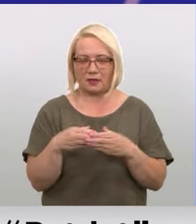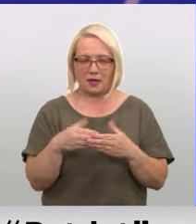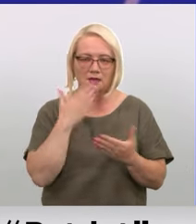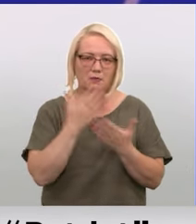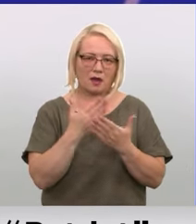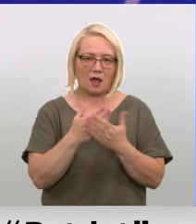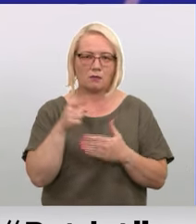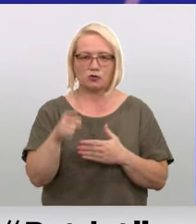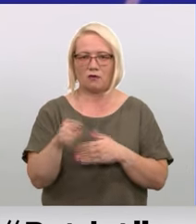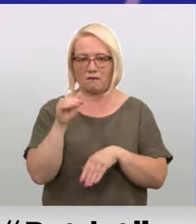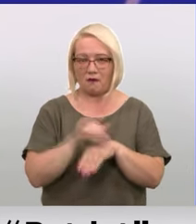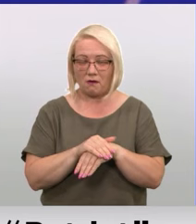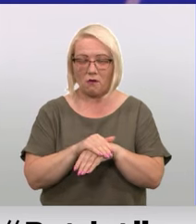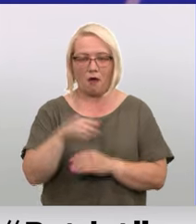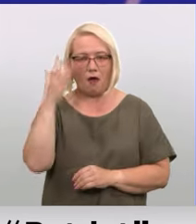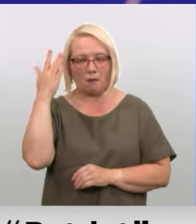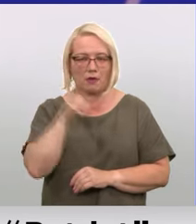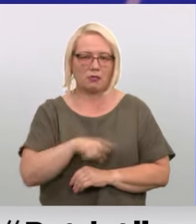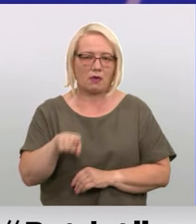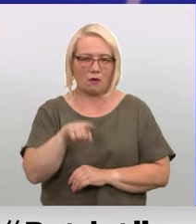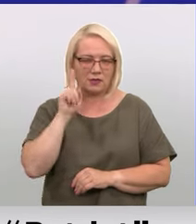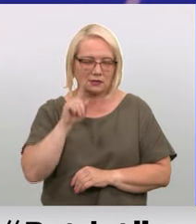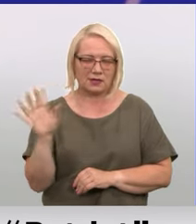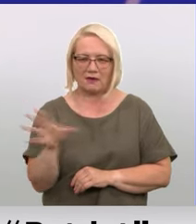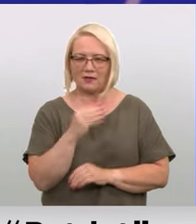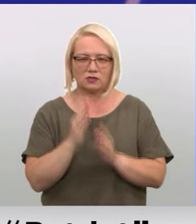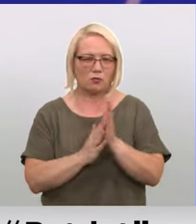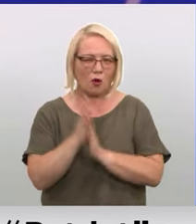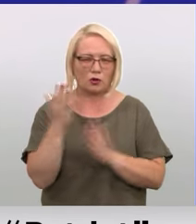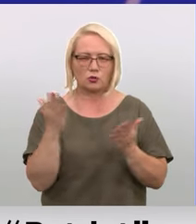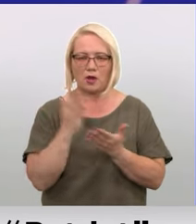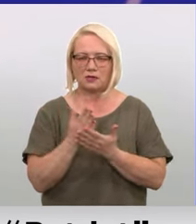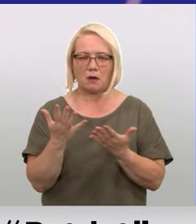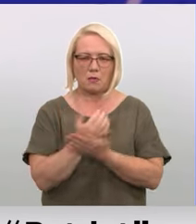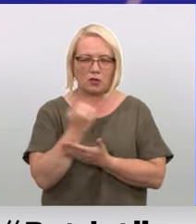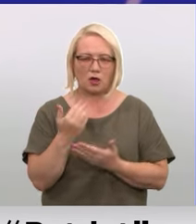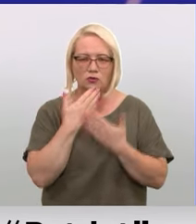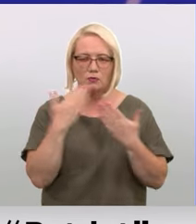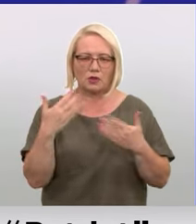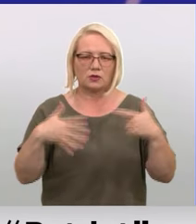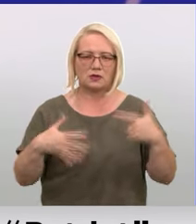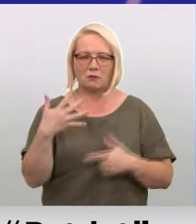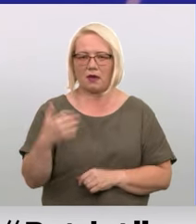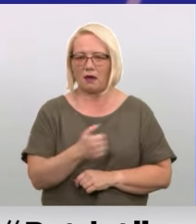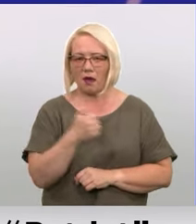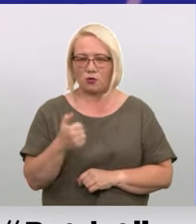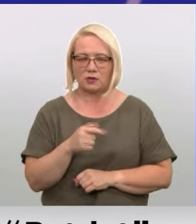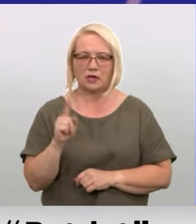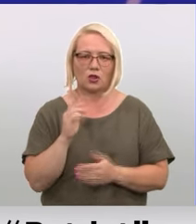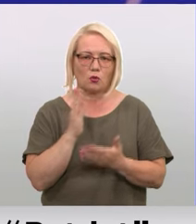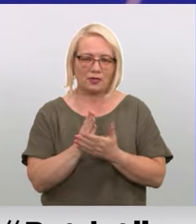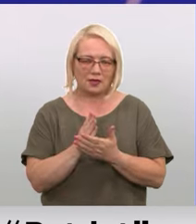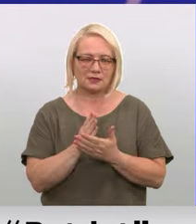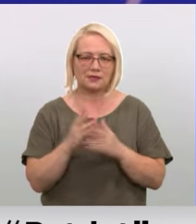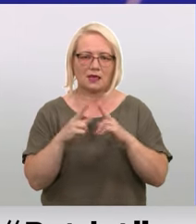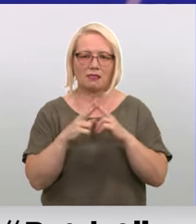par šo faktu. Amerikāņu tauta zina, ka viss progress, ko esam panākuši pēdējos 75 gados, ir noticis aiz